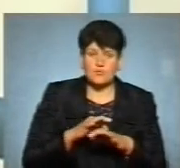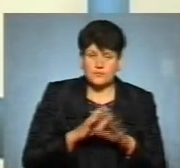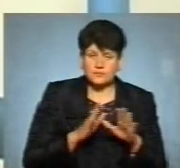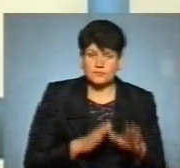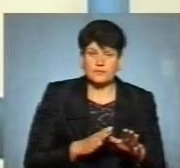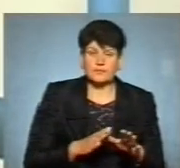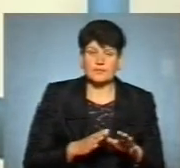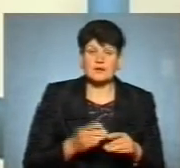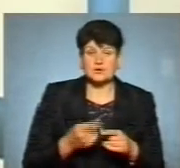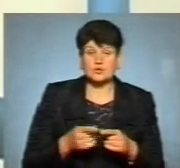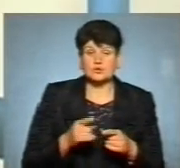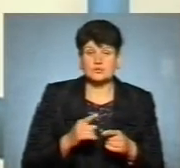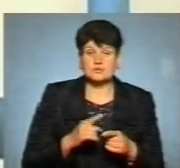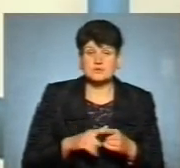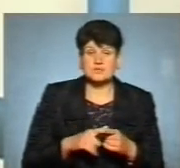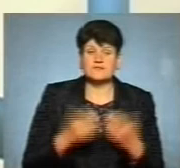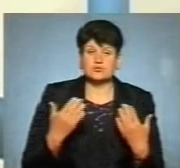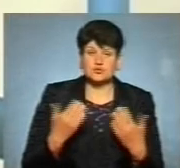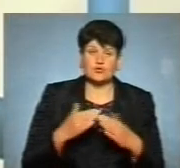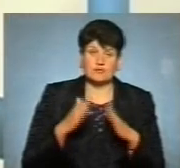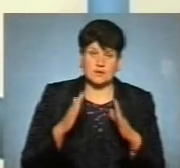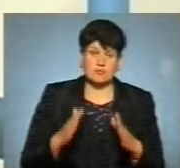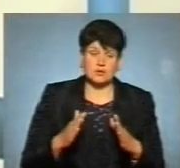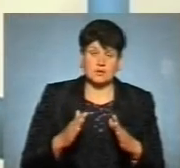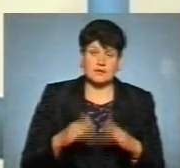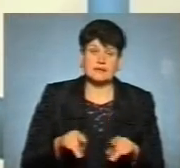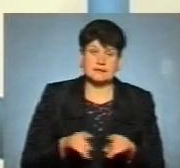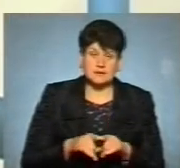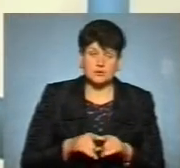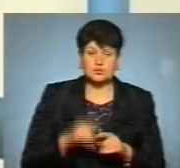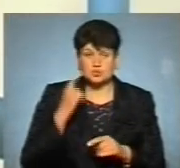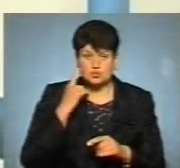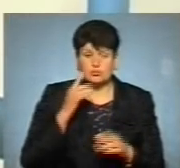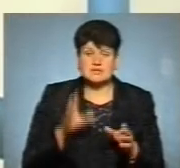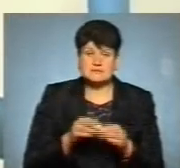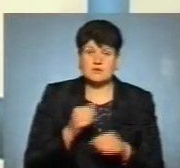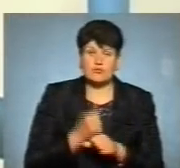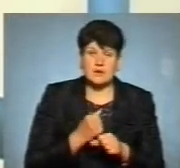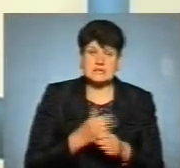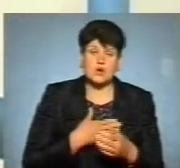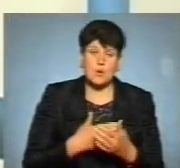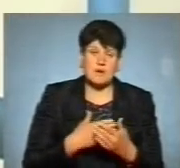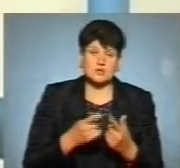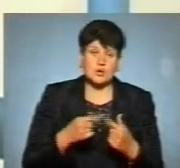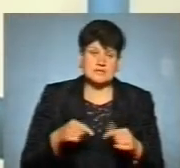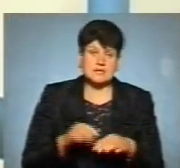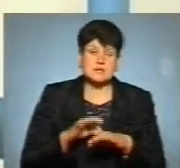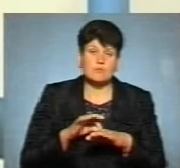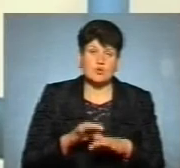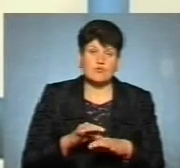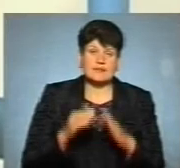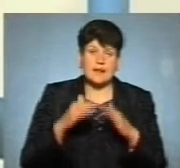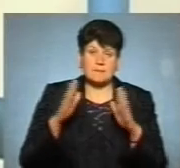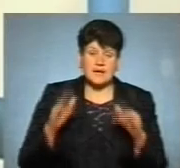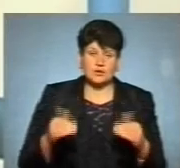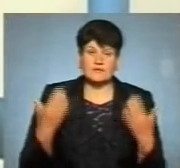інших. Кажуть, церкову такі відпочинкові табори. Також думаємо в співпраці із громадськими організаціями проводити наметові